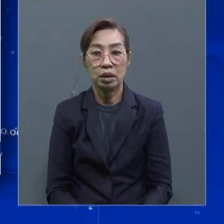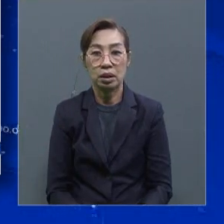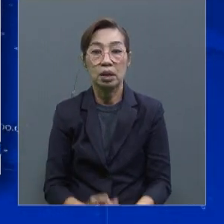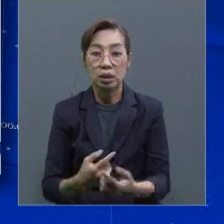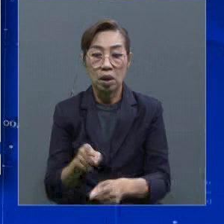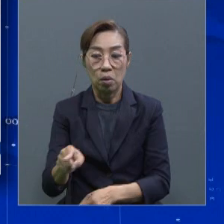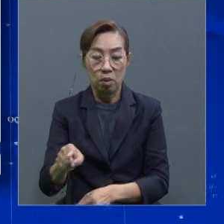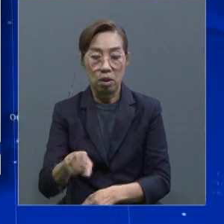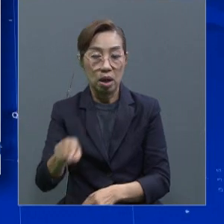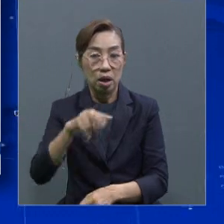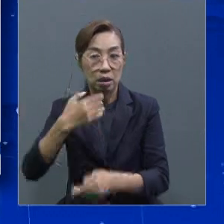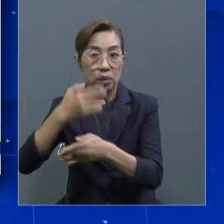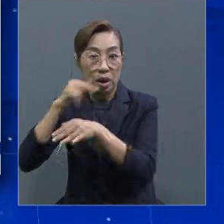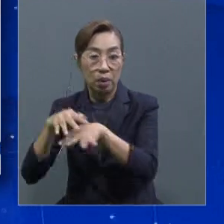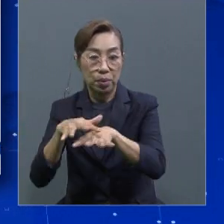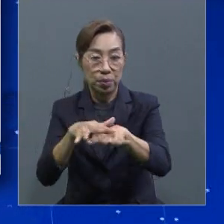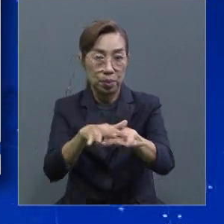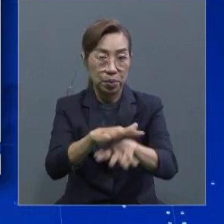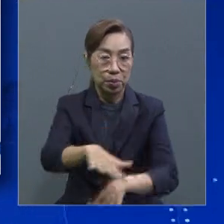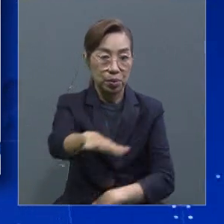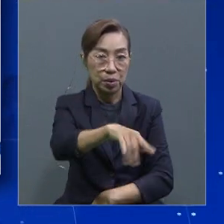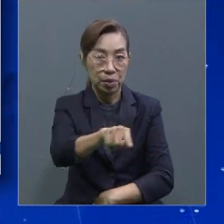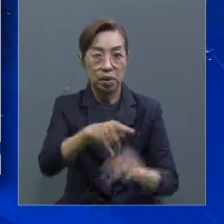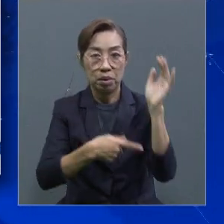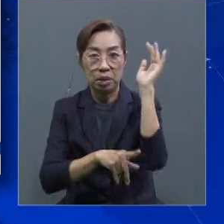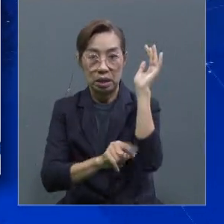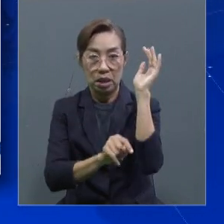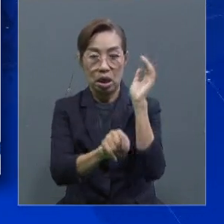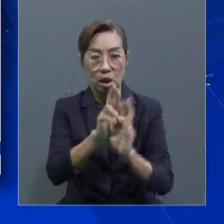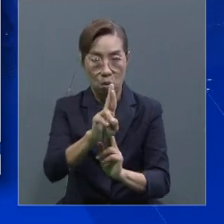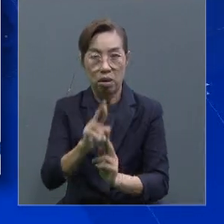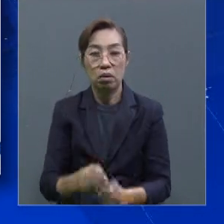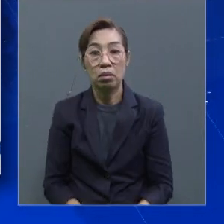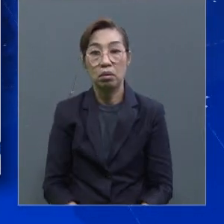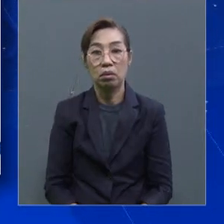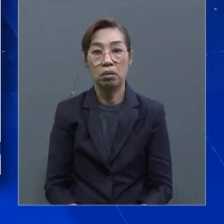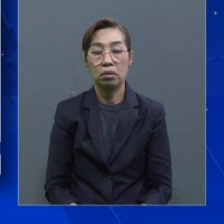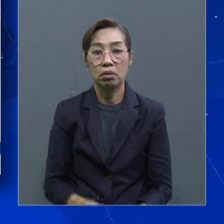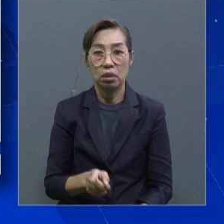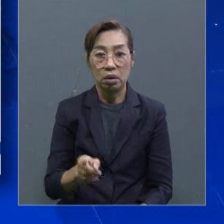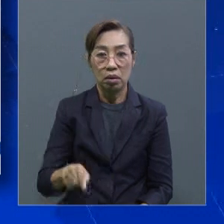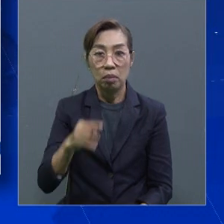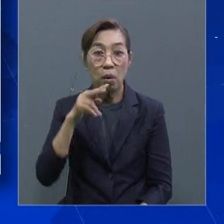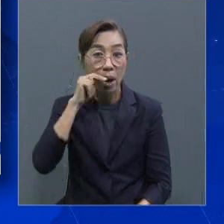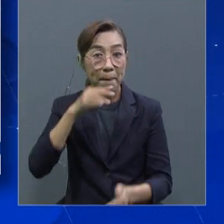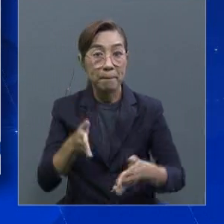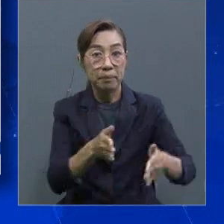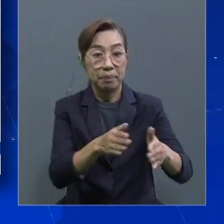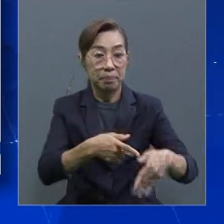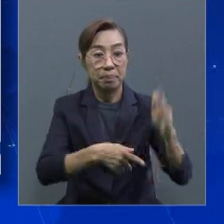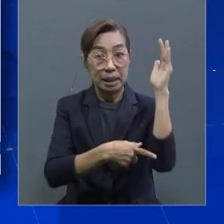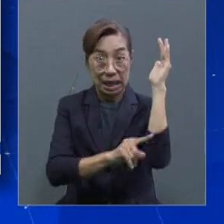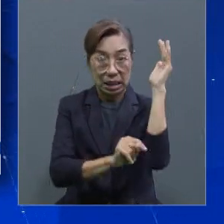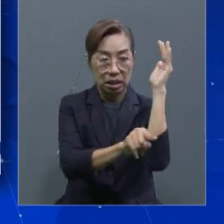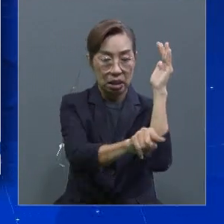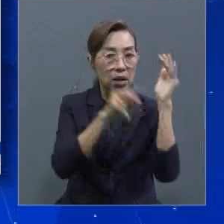ที่รับน้ำต่อไปอาจจะต้องมีการเฝ้าระวังนะคะทุกอ๋องคะอย่างเช่นจังหวัดปัตตานีนั่นเองคือส่วนนึงเนี่ยเขาจะมีแม่น้ำสายบุรีค่ะแม่